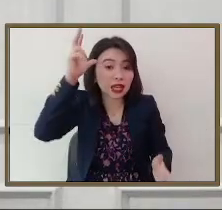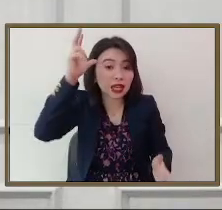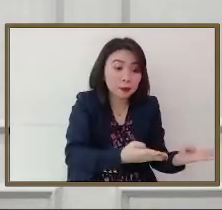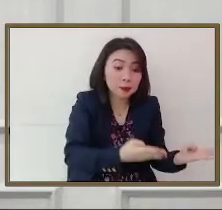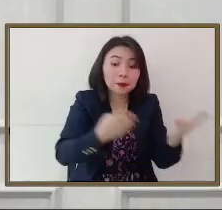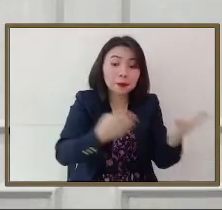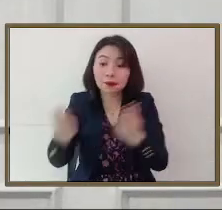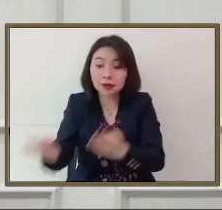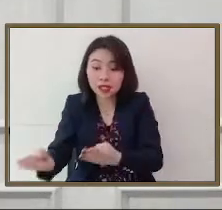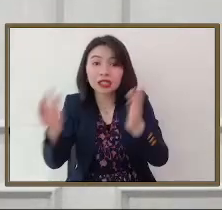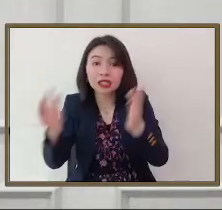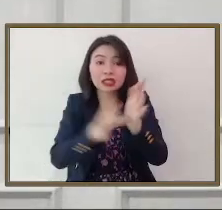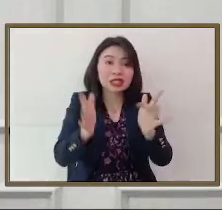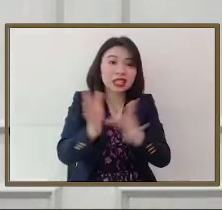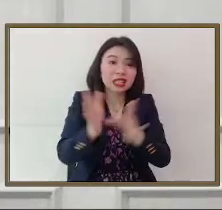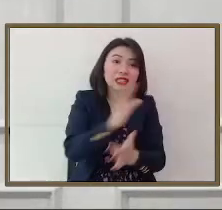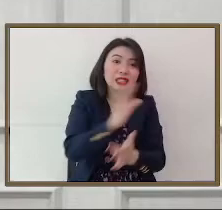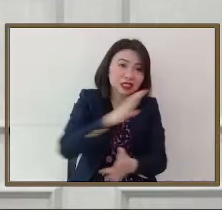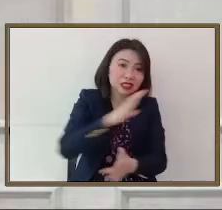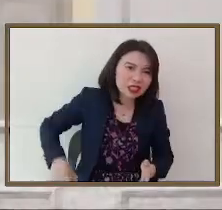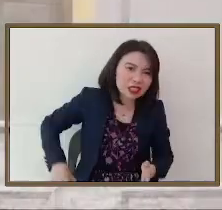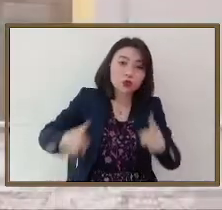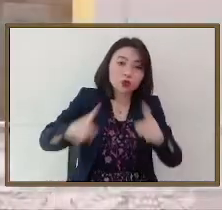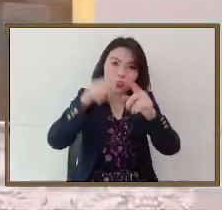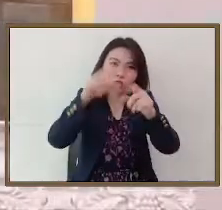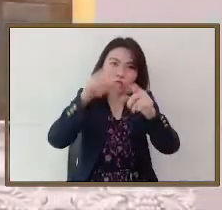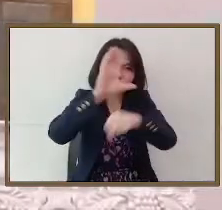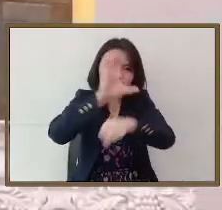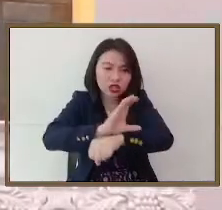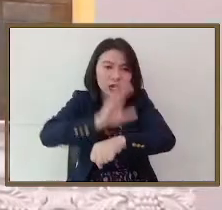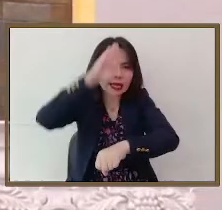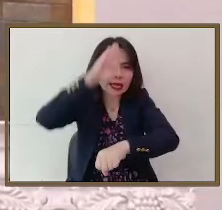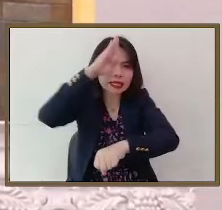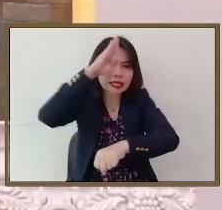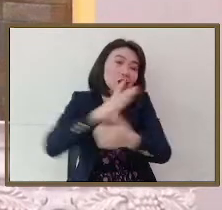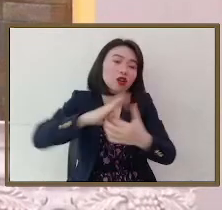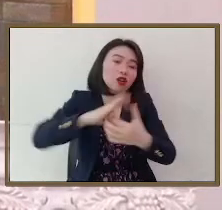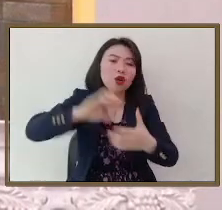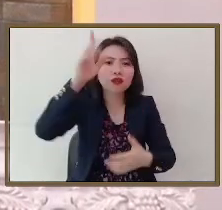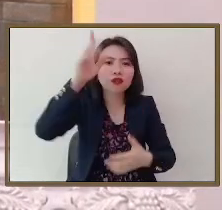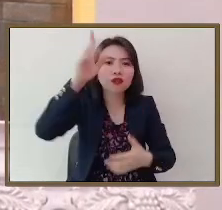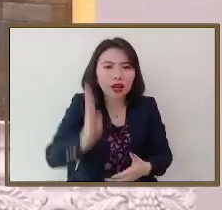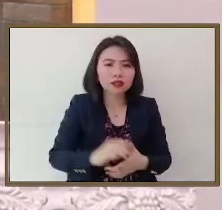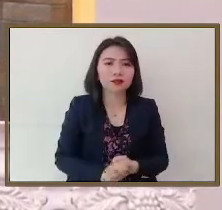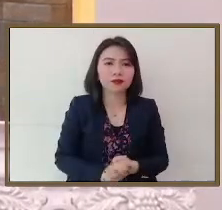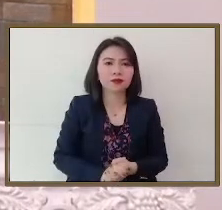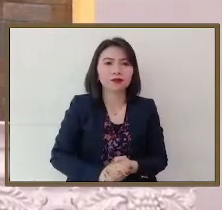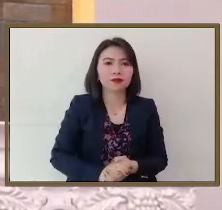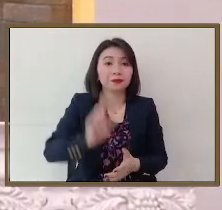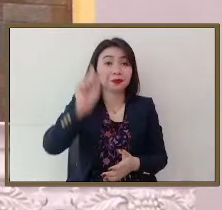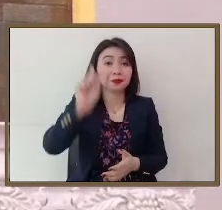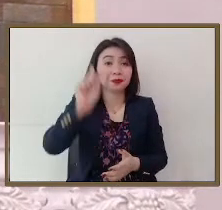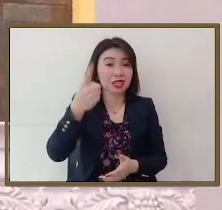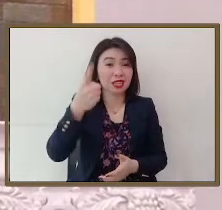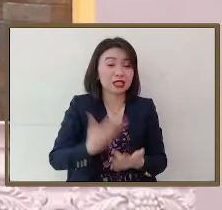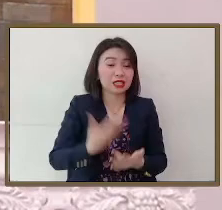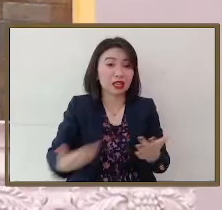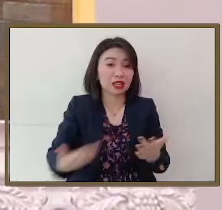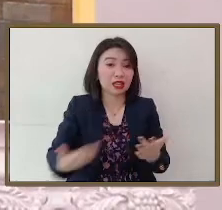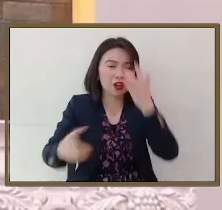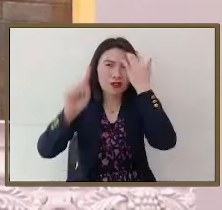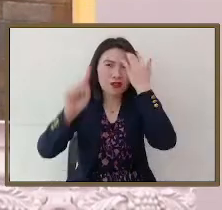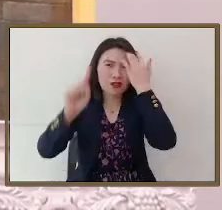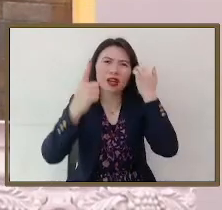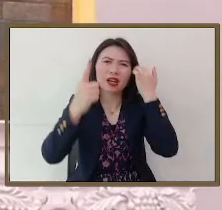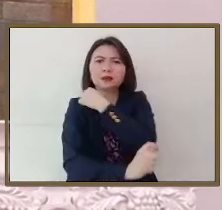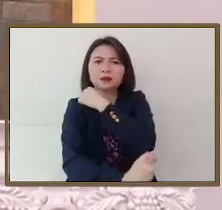ng Diyos ay mismong anak ng Diyos. Now, in the first place, mga kapatid, from the very first temptation, I told